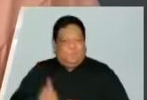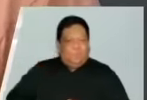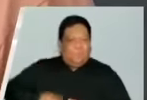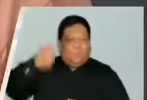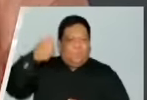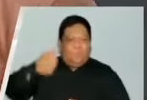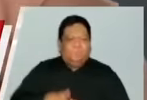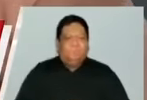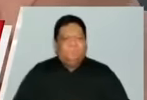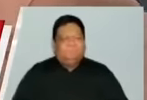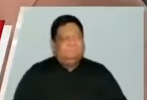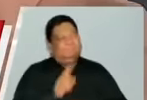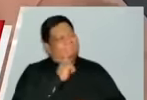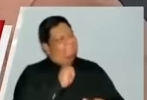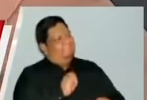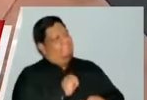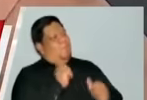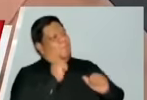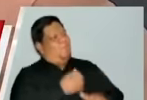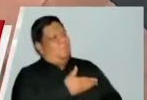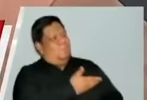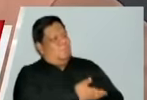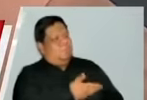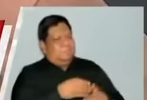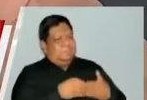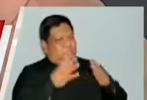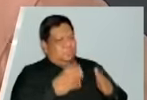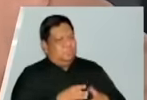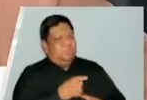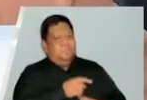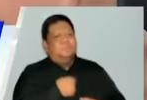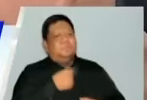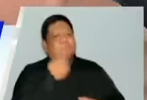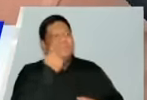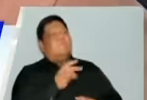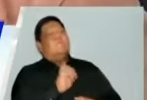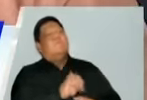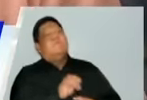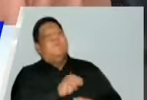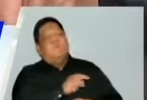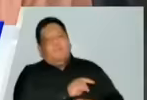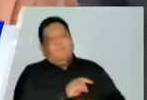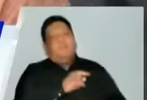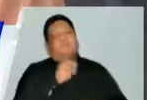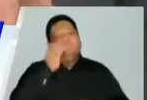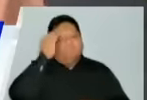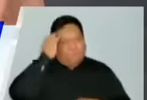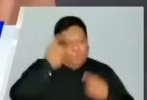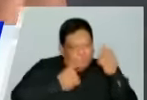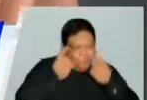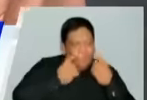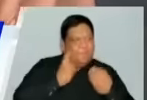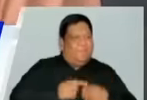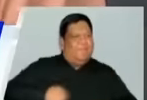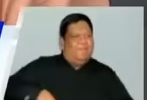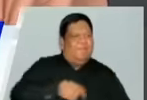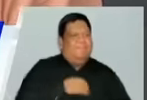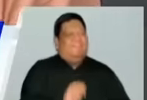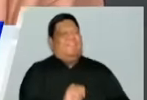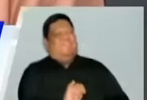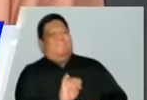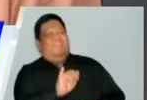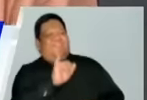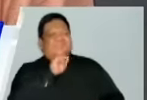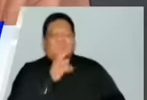si Derek na maging leader. Doon ko siya nakitaan, ah, may pakialam ko pala sa amin, ano? Hindi kasi may moment na